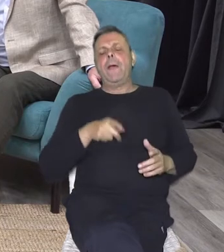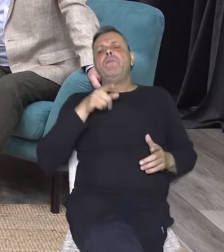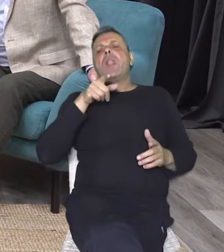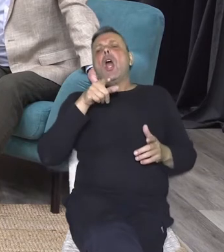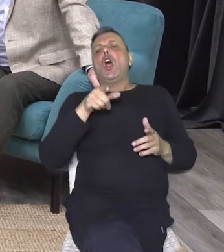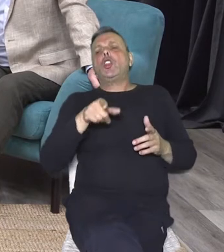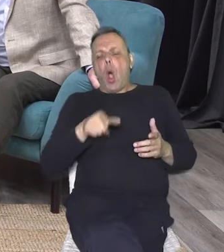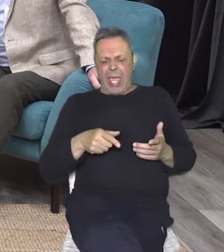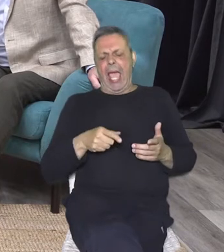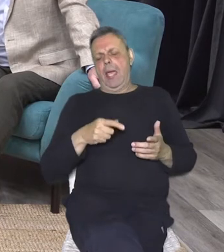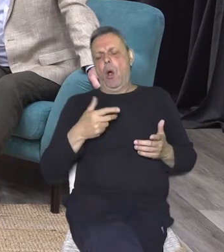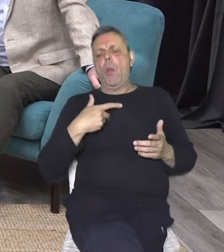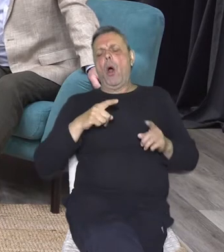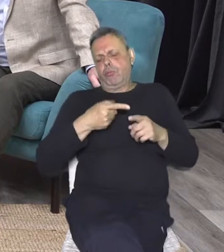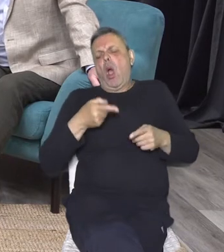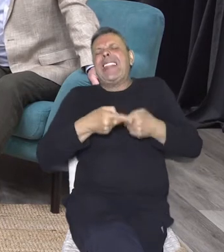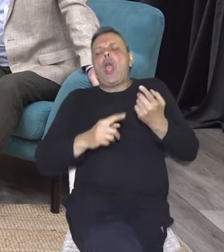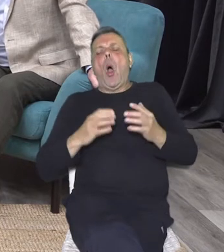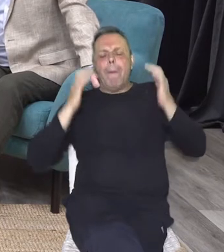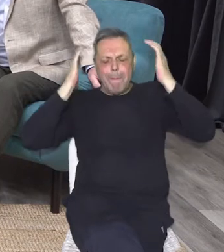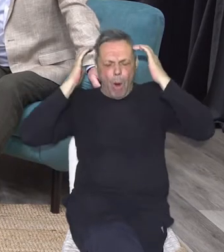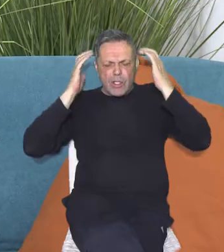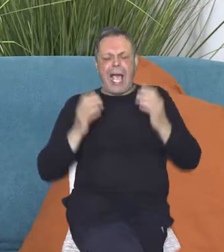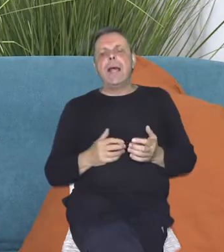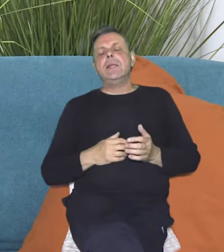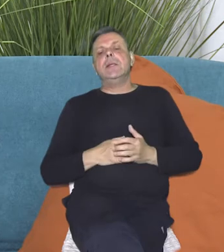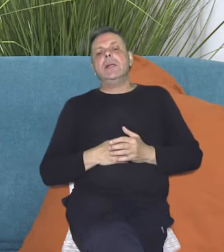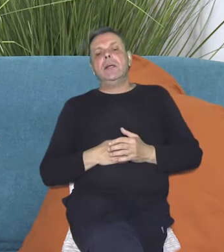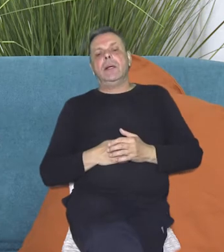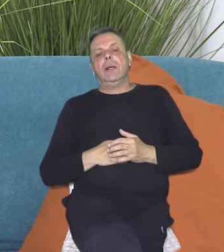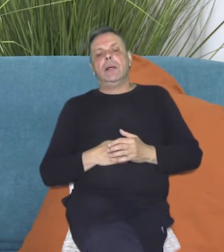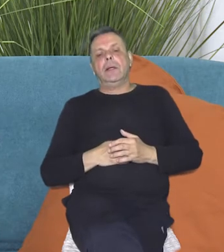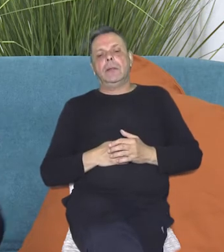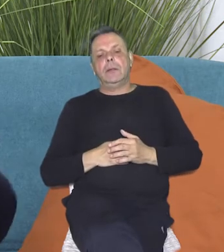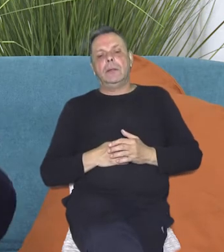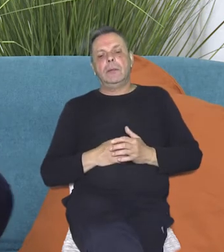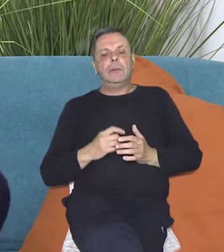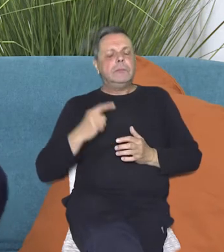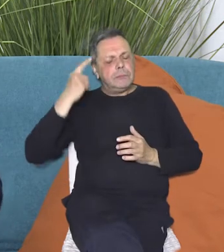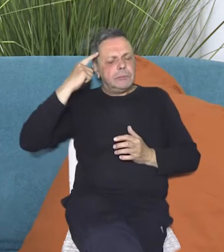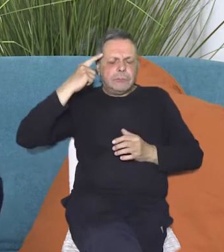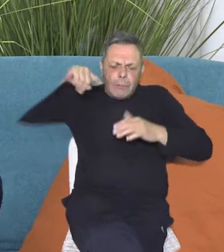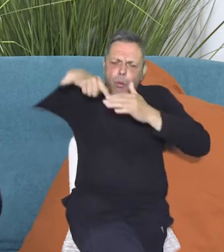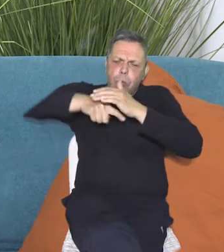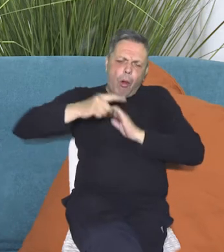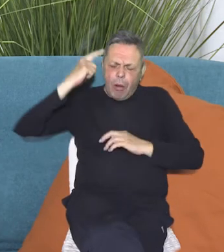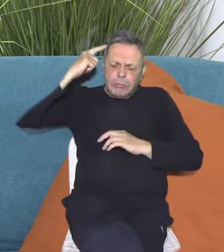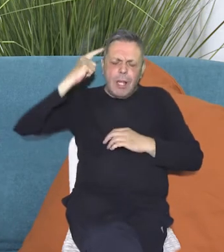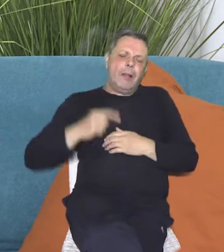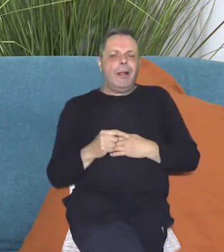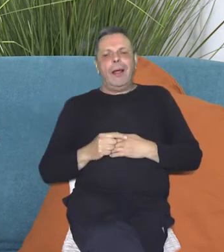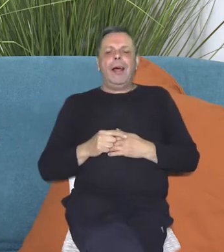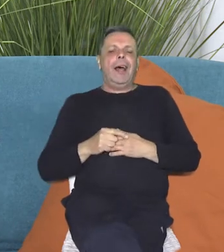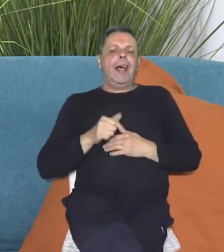u hipokampusu izlučujemo. To je isto dio mozga koji je odgovoran za pamćenje i zapamćivanje. Pa da, tu u dubini ovak da. Malo unutra. Mm-hmm.